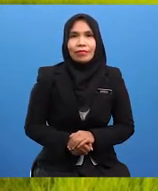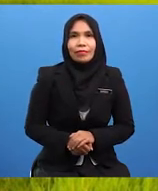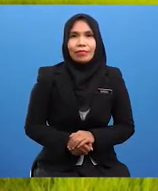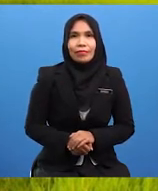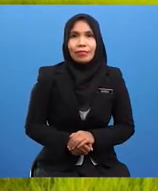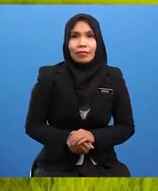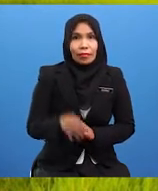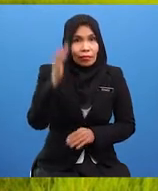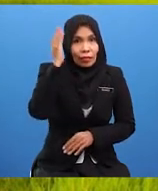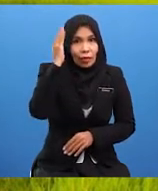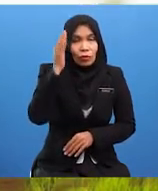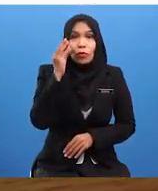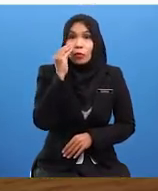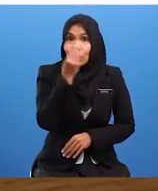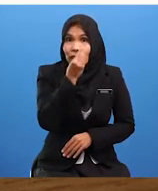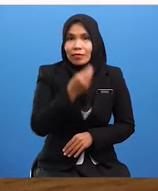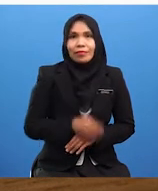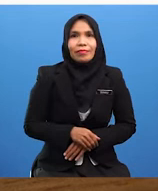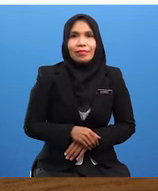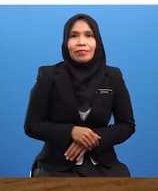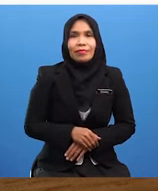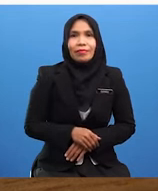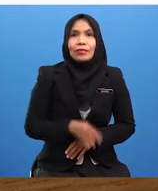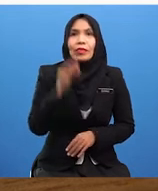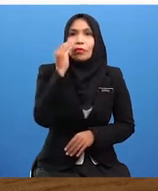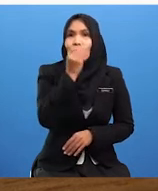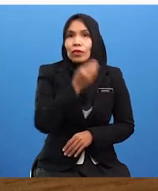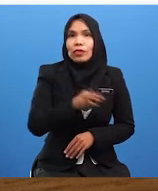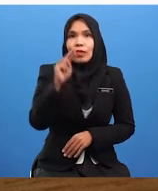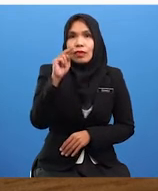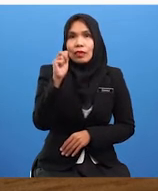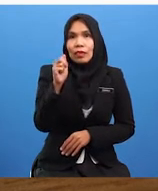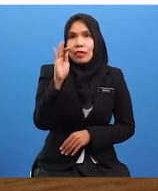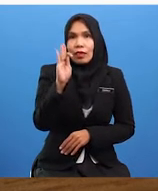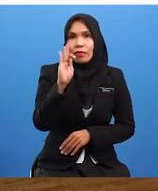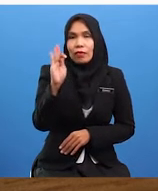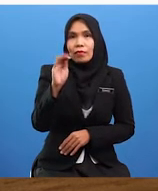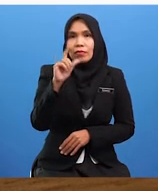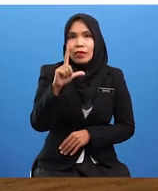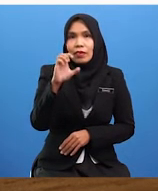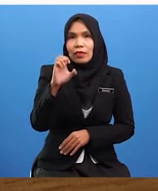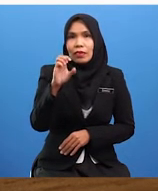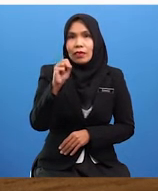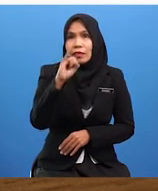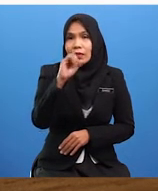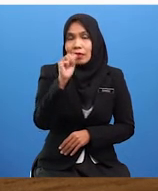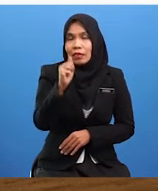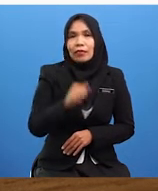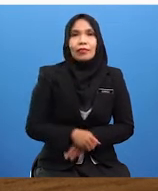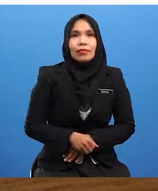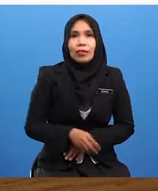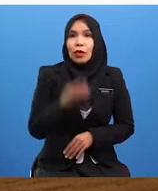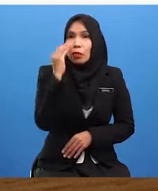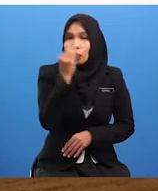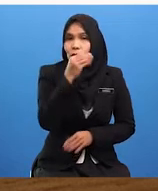bayu ini? Ya, bunga refleksia, bunga kebanggaan masyarakat